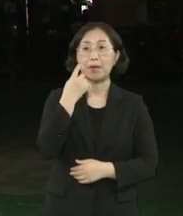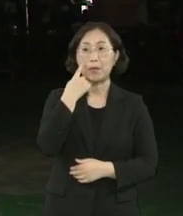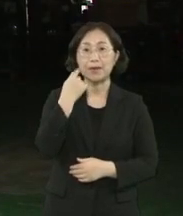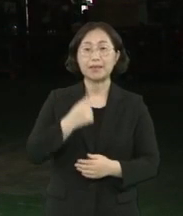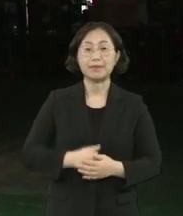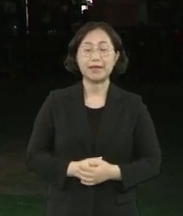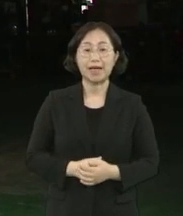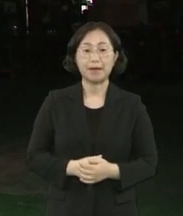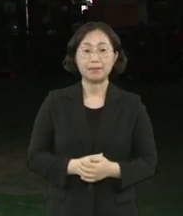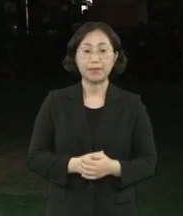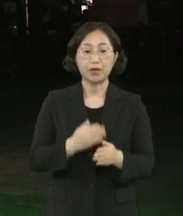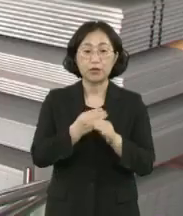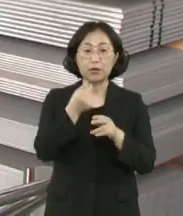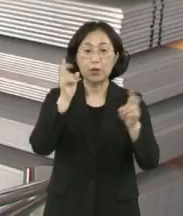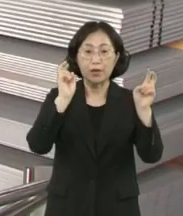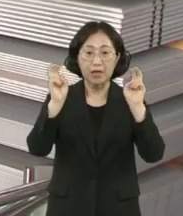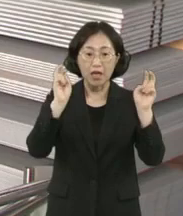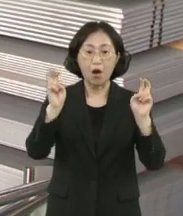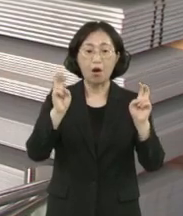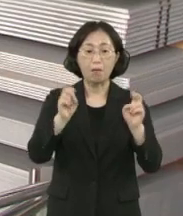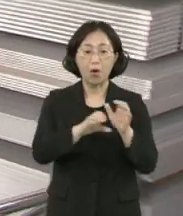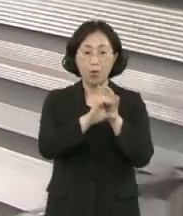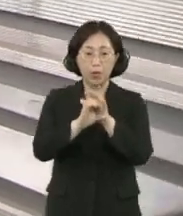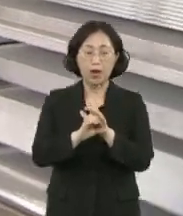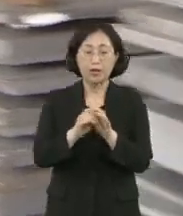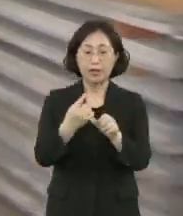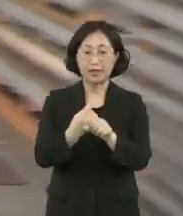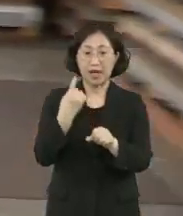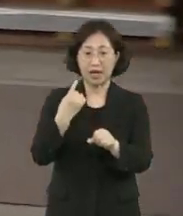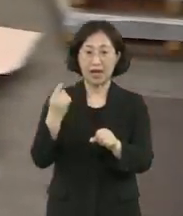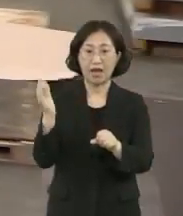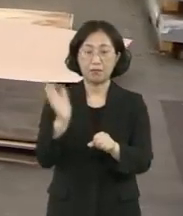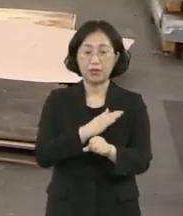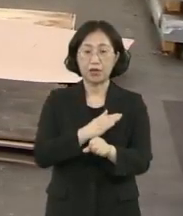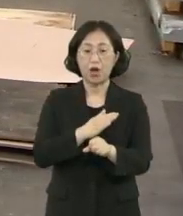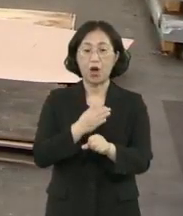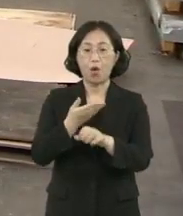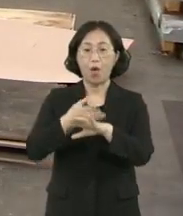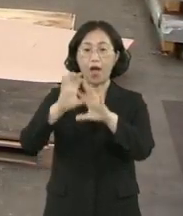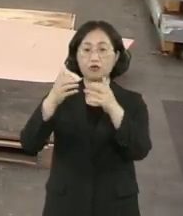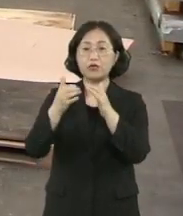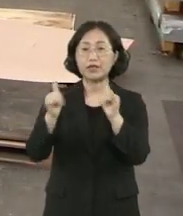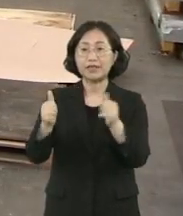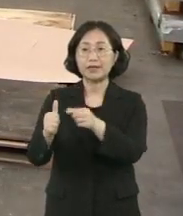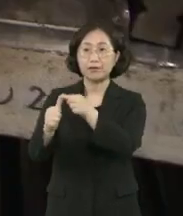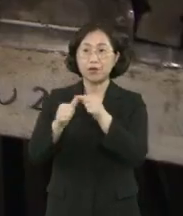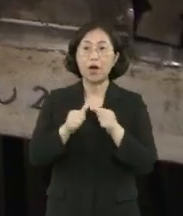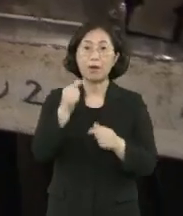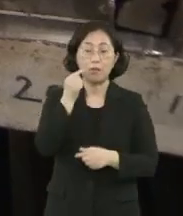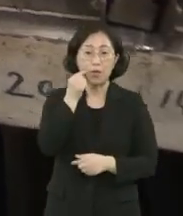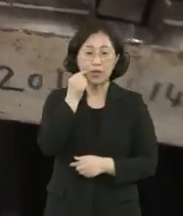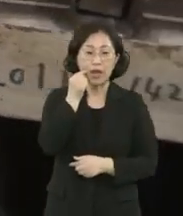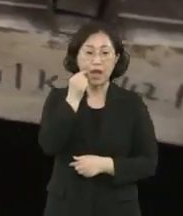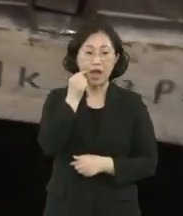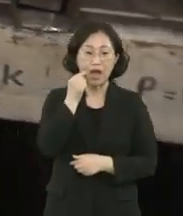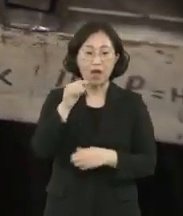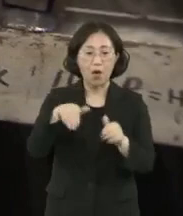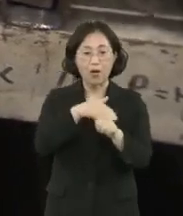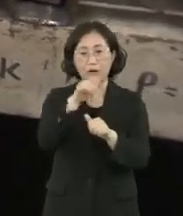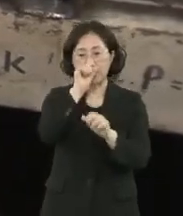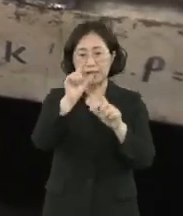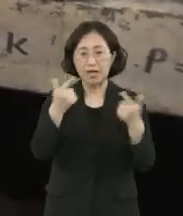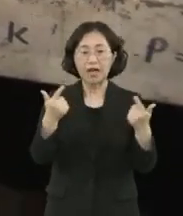대전의 한 중소기업, 코로나 사태로 지난해부터 외국인 근로자를 구하지 못하는 상황에서 3D 업종